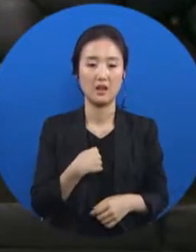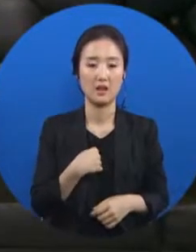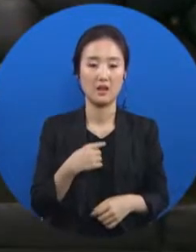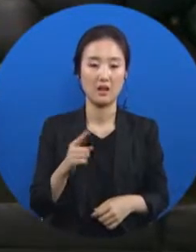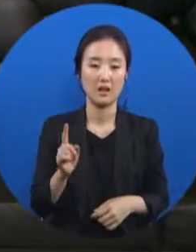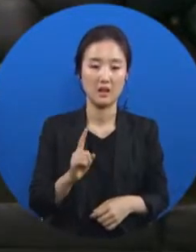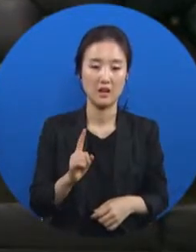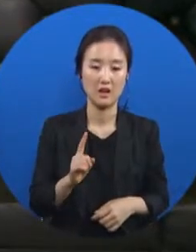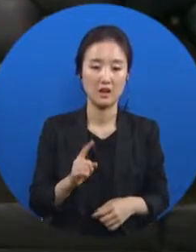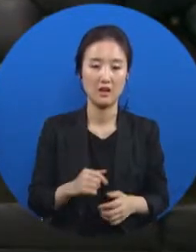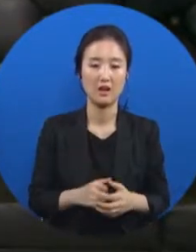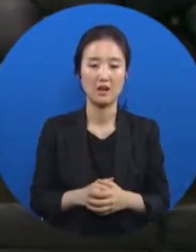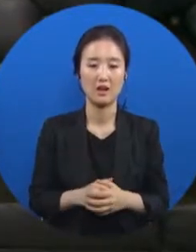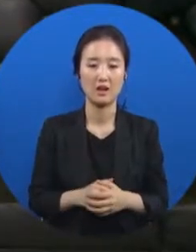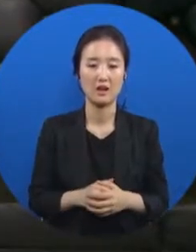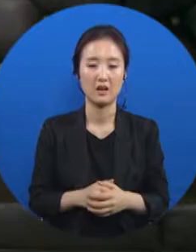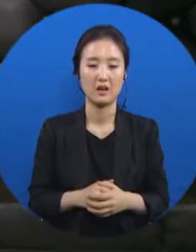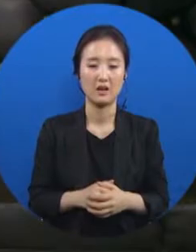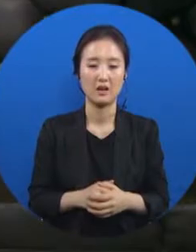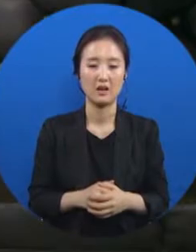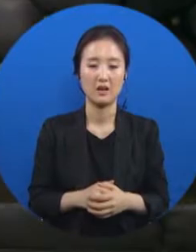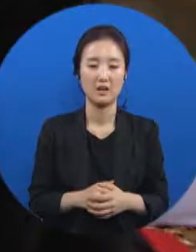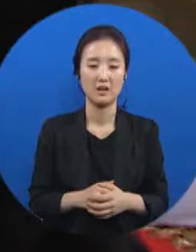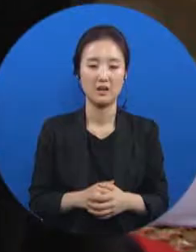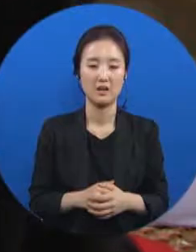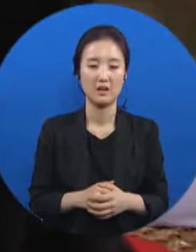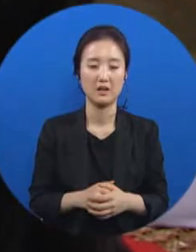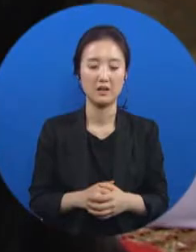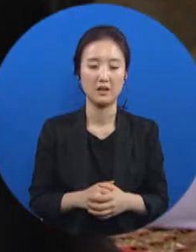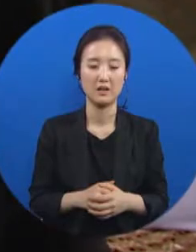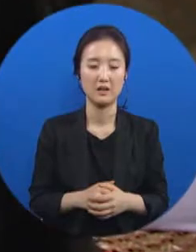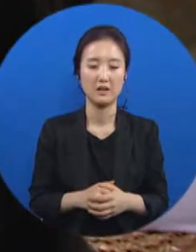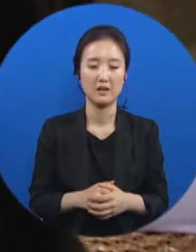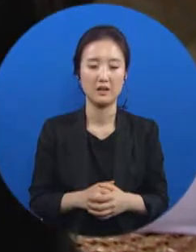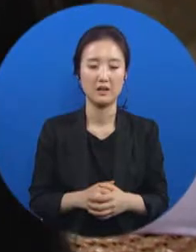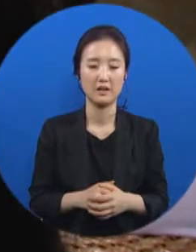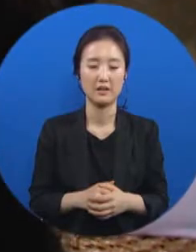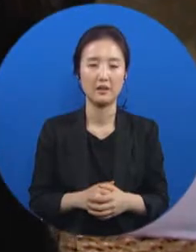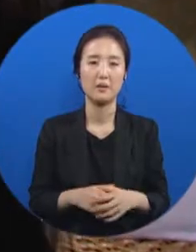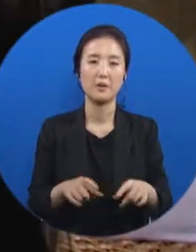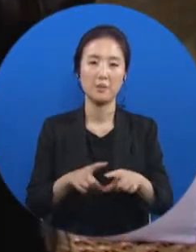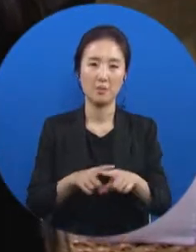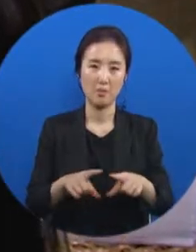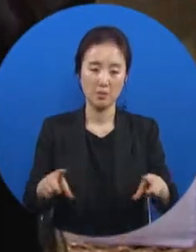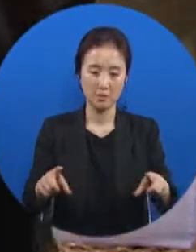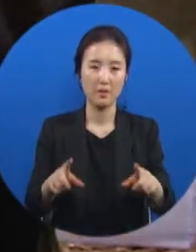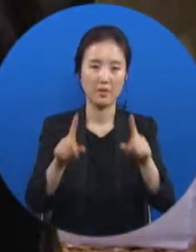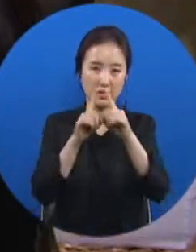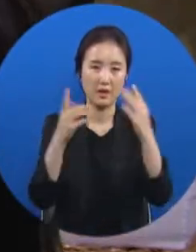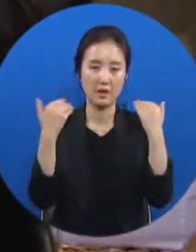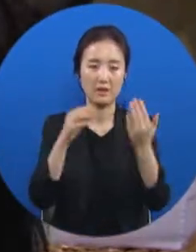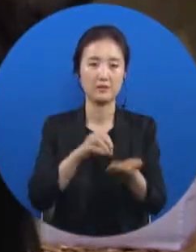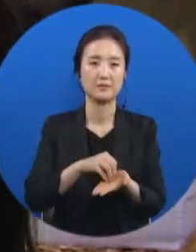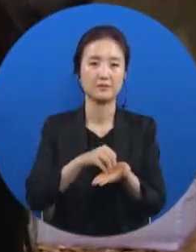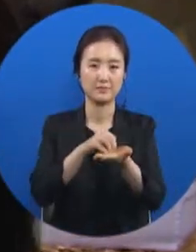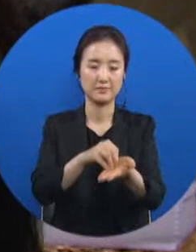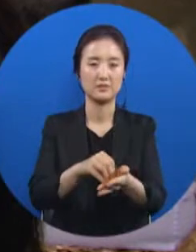후기대학도 아닌 하여튼 뭐 이렇게 비슷하게 해서 그 괜찮은 대학에 전기공학과를 제가